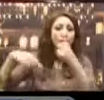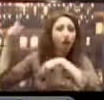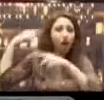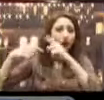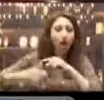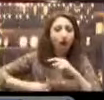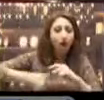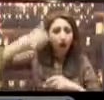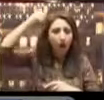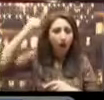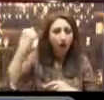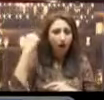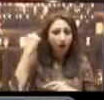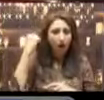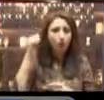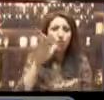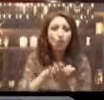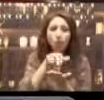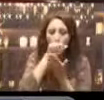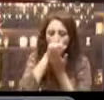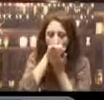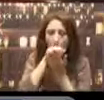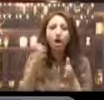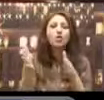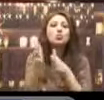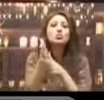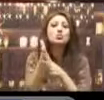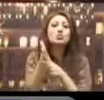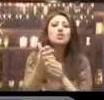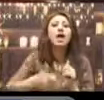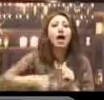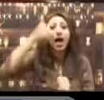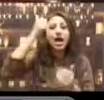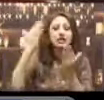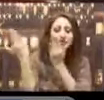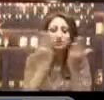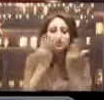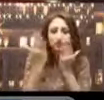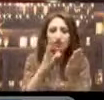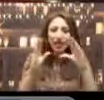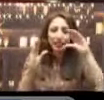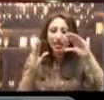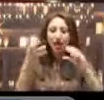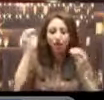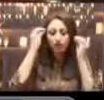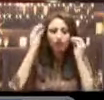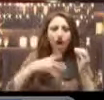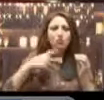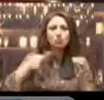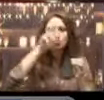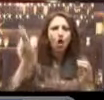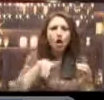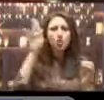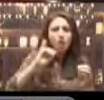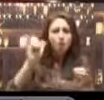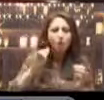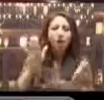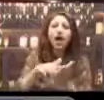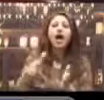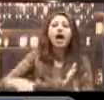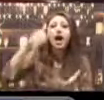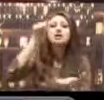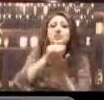ارقى من من من من القران والسنه. بس خليني اوصل لك الفكره دي يعني، انا حتى جت ازاي،